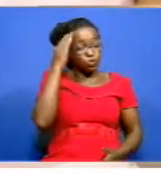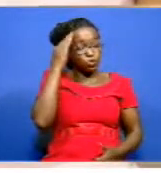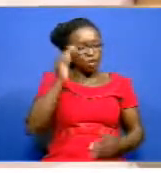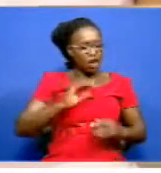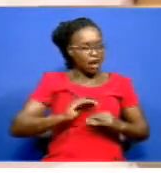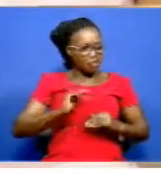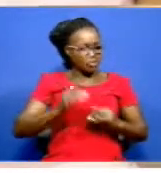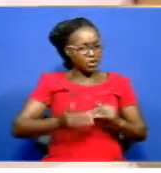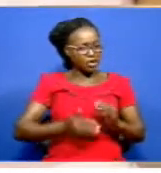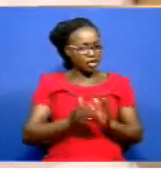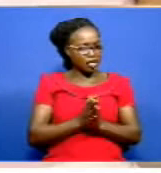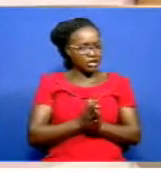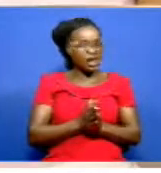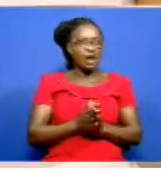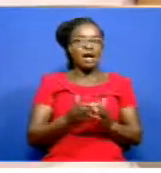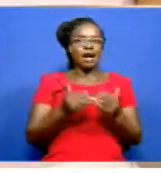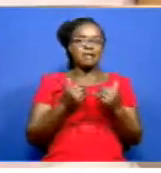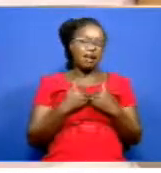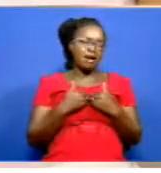niko na maternal health